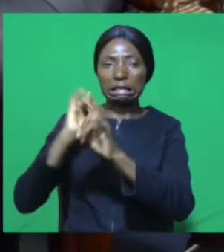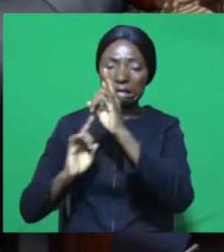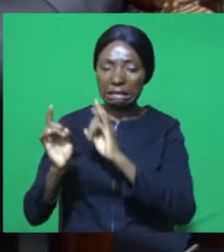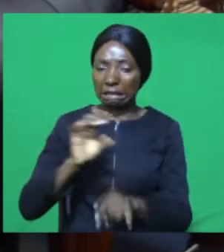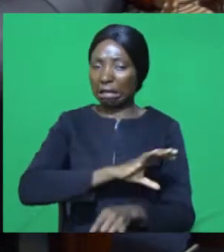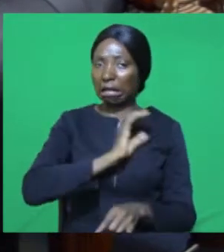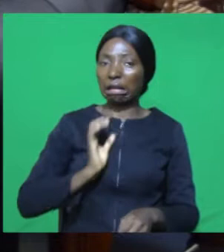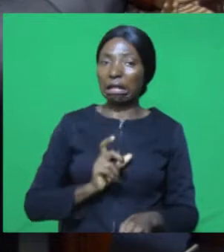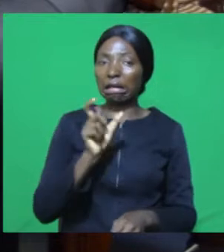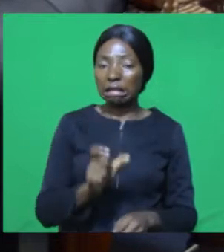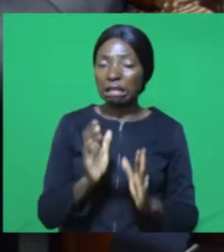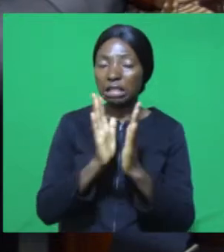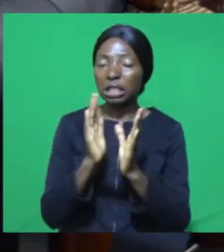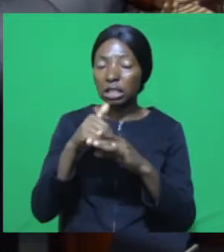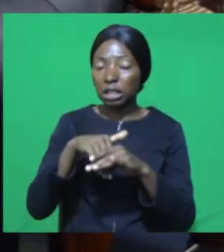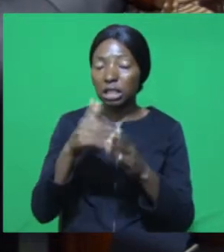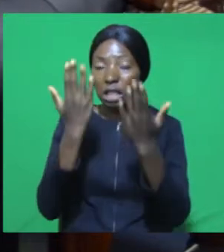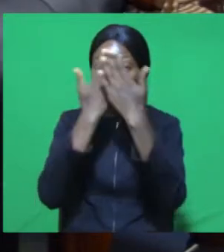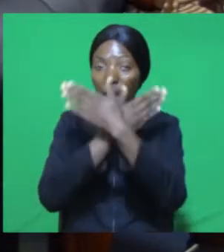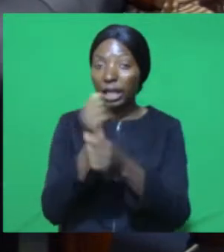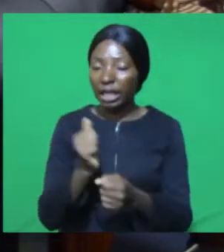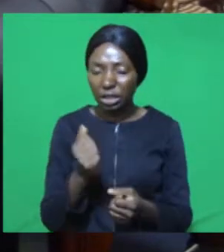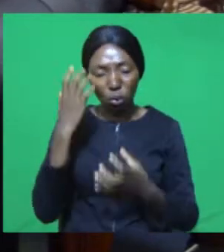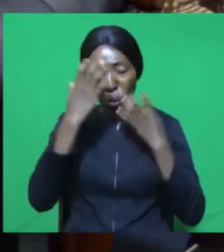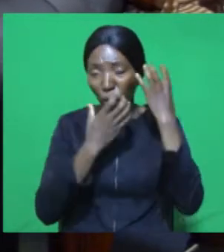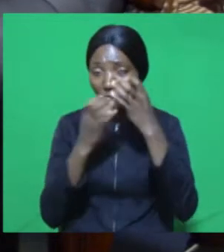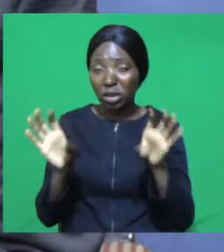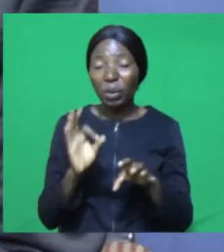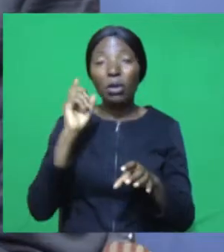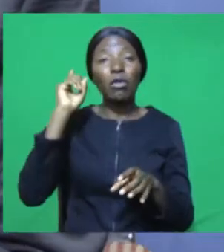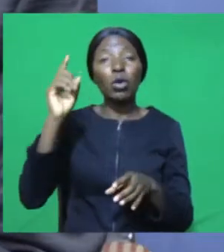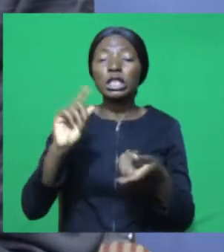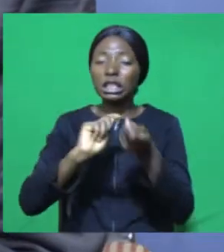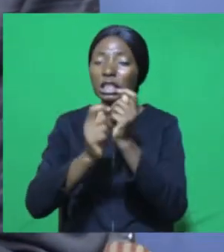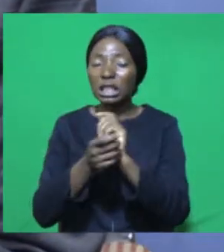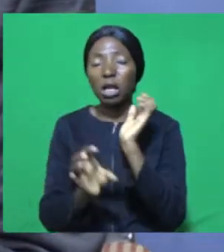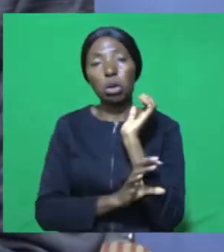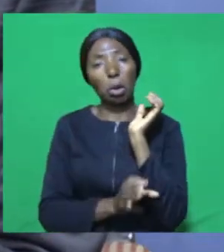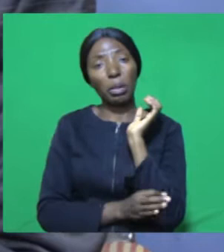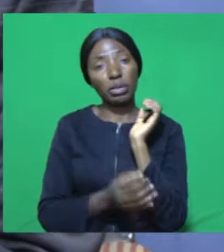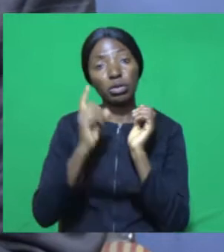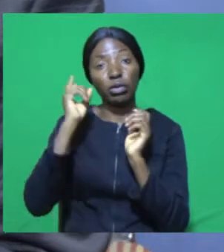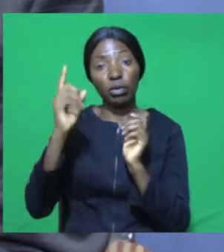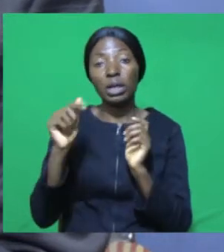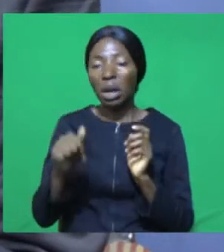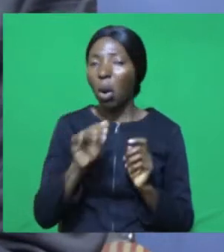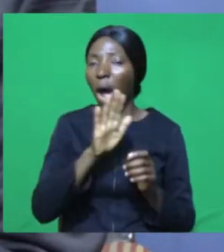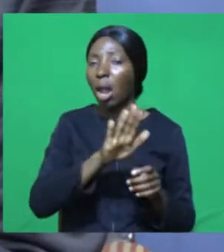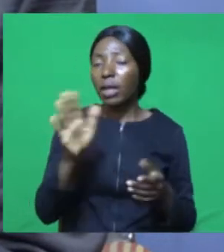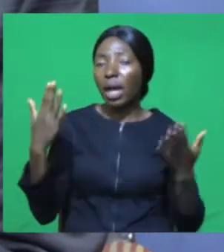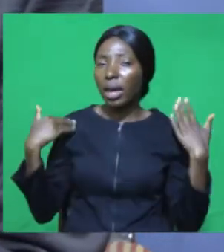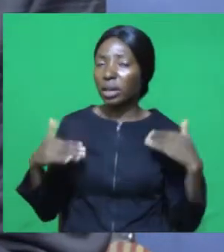Christian Church nguva yemadhakejis yana musinda kuRoma ichidzimaidza basa raKristu nezvese zvamataura. Ndobva paita